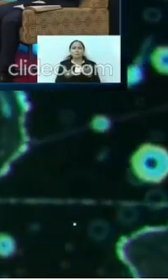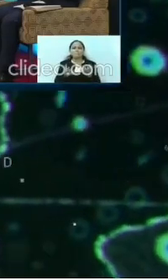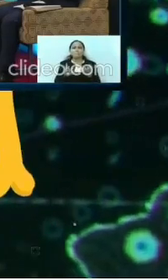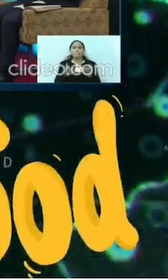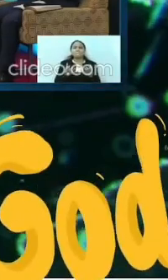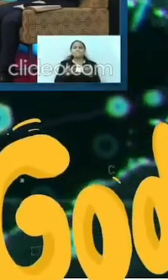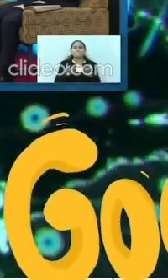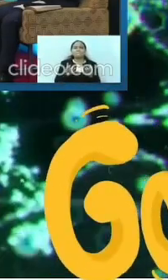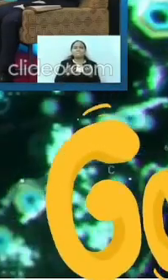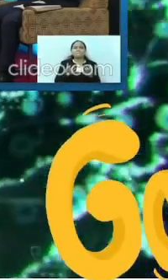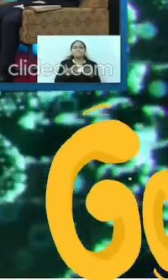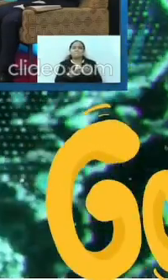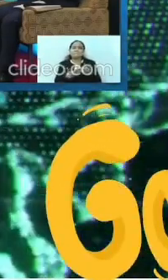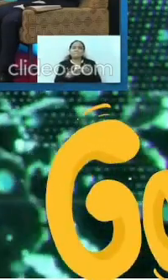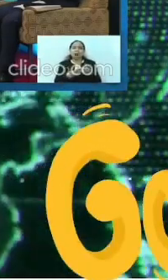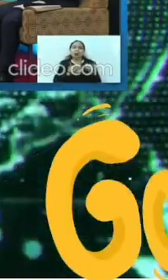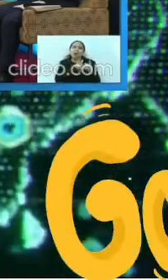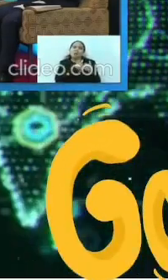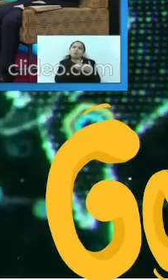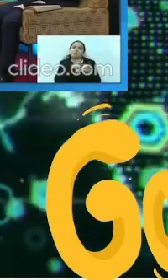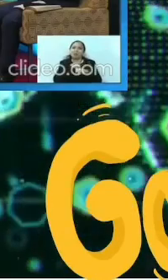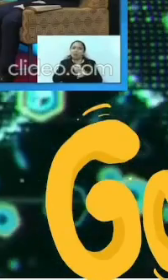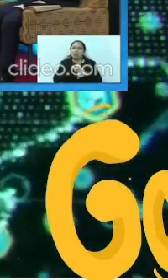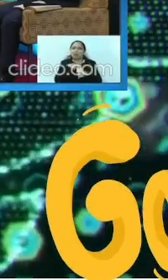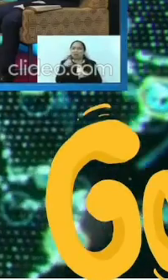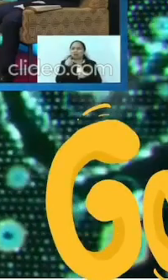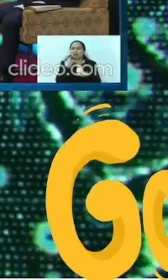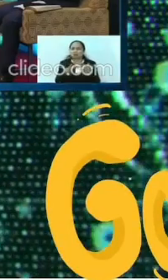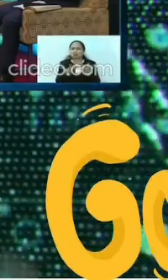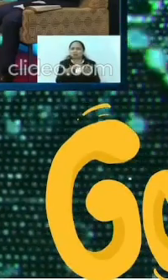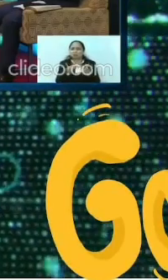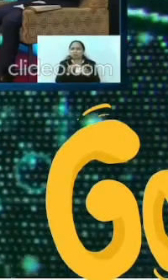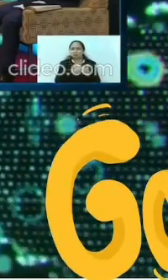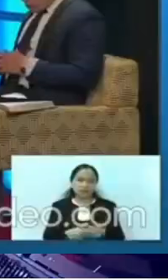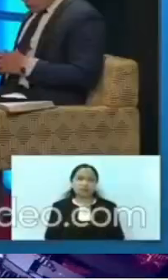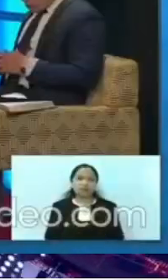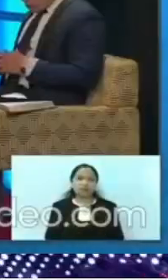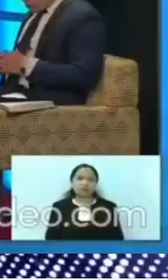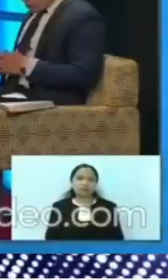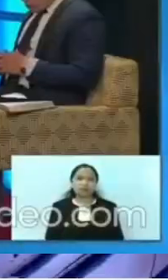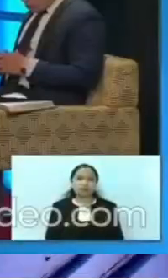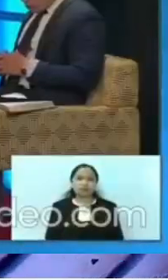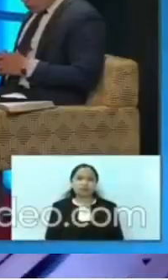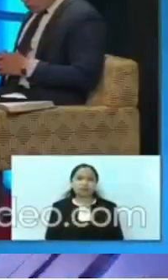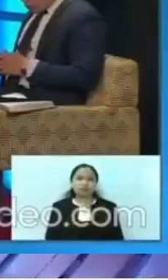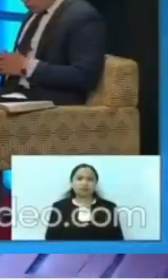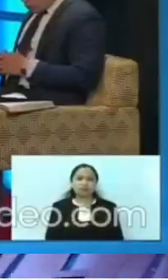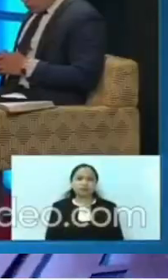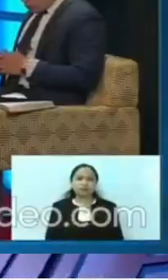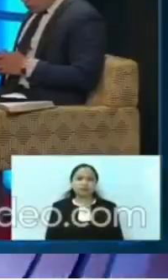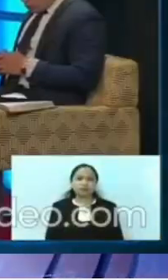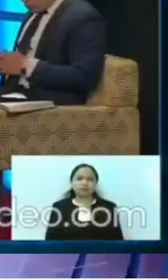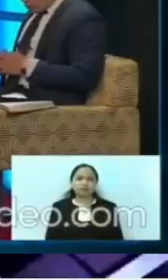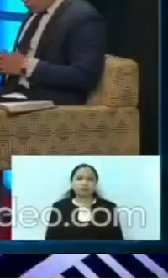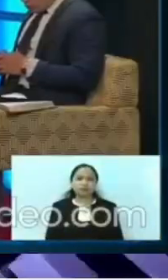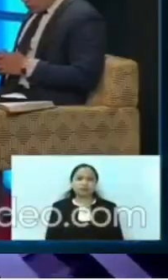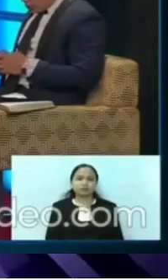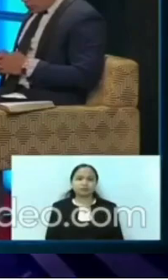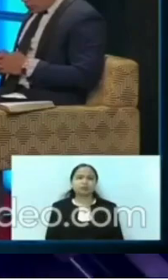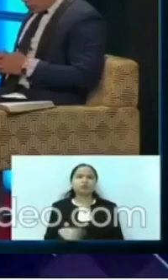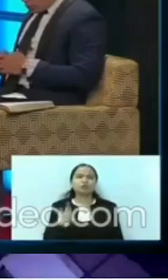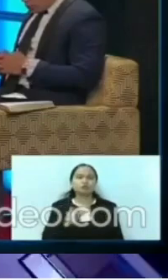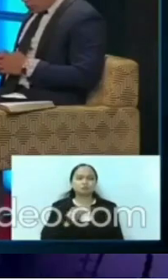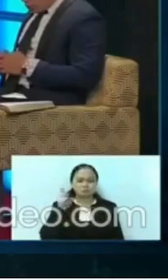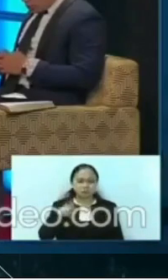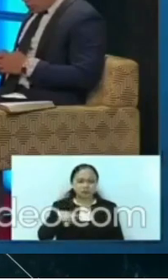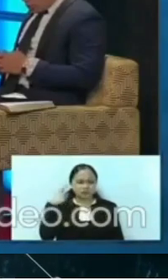Pero ang kinakalimutan natin, yung pinag-uusapan natin ngayon, Diyos. Dapat isipin natin yan maigi. We cannot live